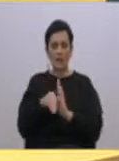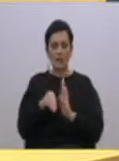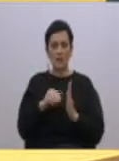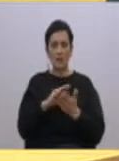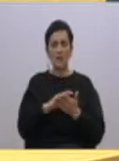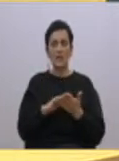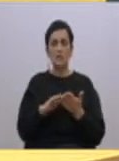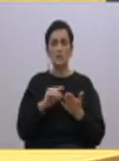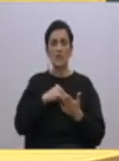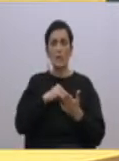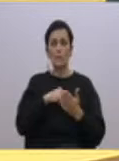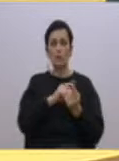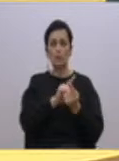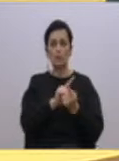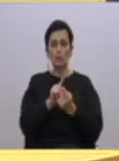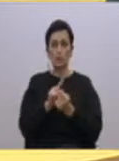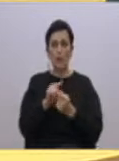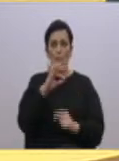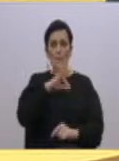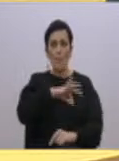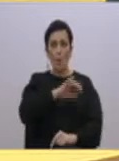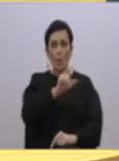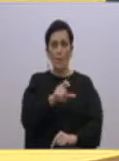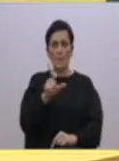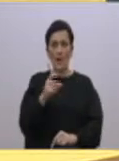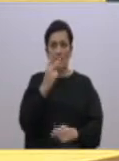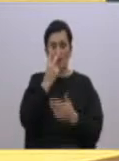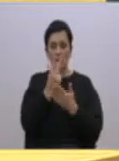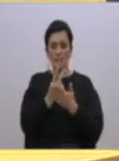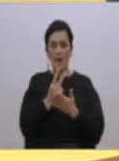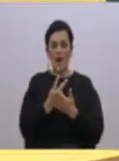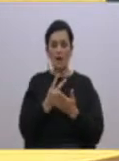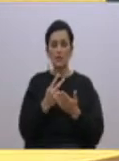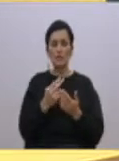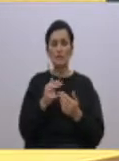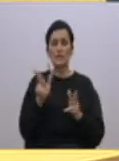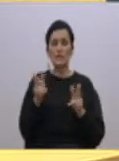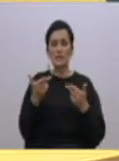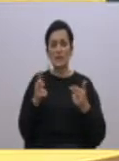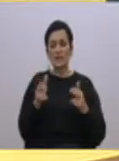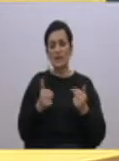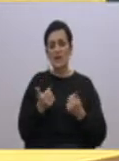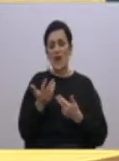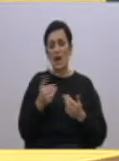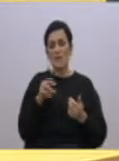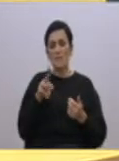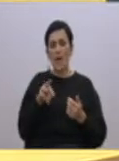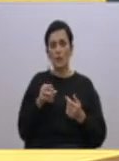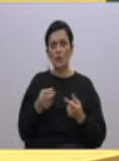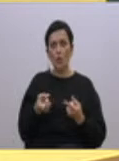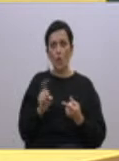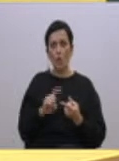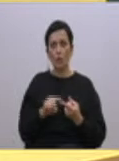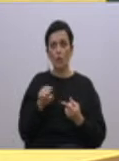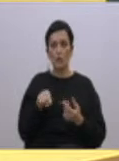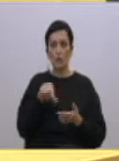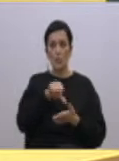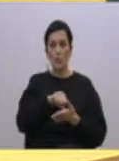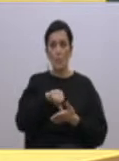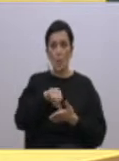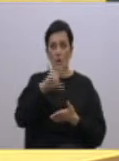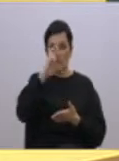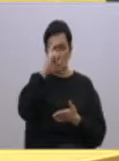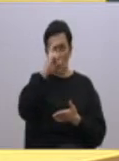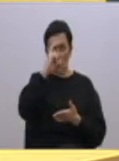განვაგრძობდით ასევე სამშობლო შეხვედრებს მოხმარებლებთან მაჩვენებელთა გაანგარიშების მეთოდოლოგიასთან დაკავშირებით, რომელშიც მონაწილეობდნენ